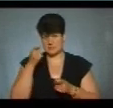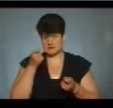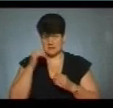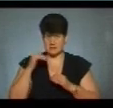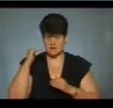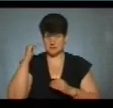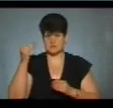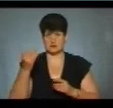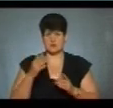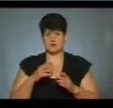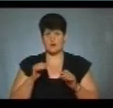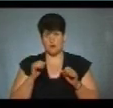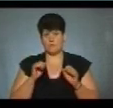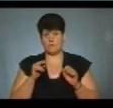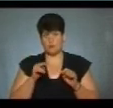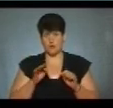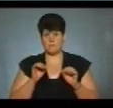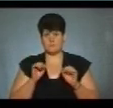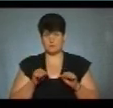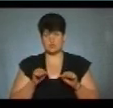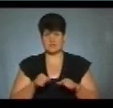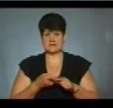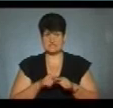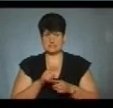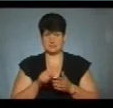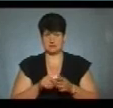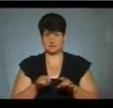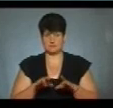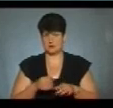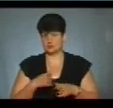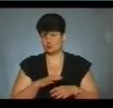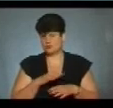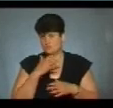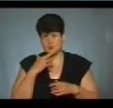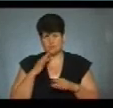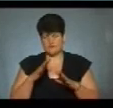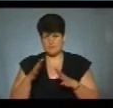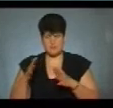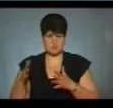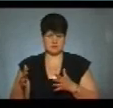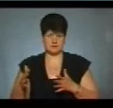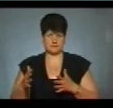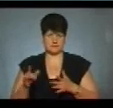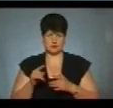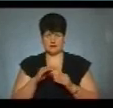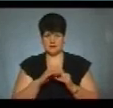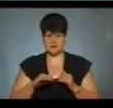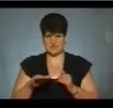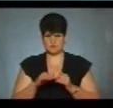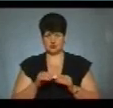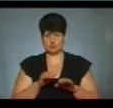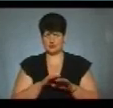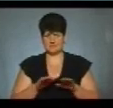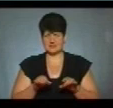І по мірі можливості ці питання вирішуються. У нас було багато таких випадків, що ми на нижчому рівні...